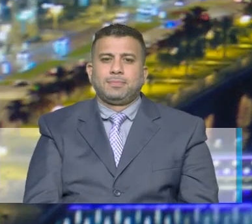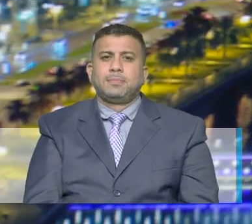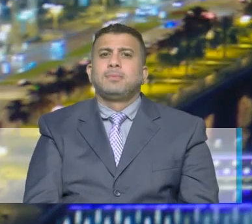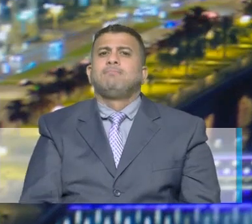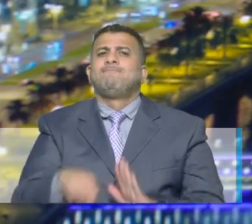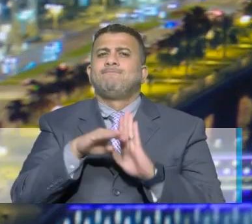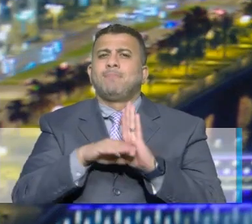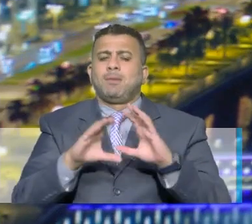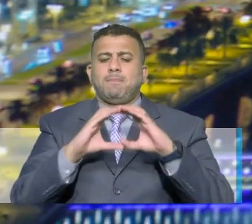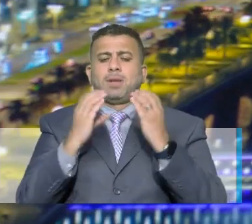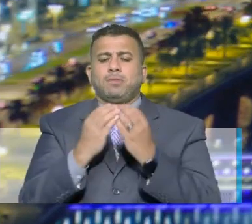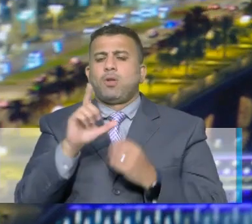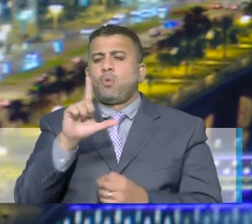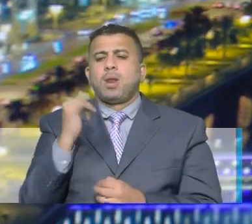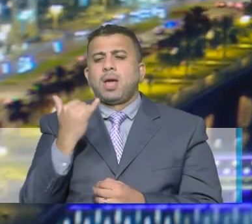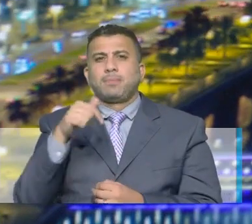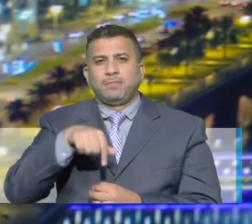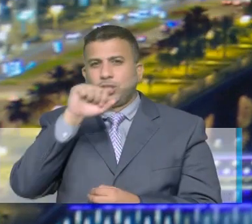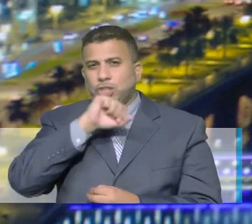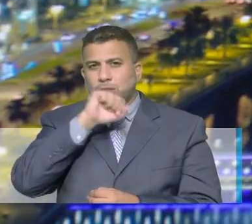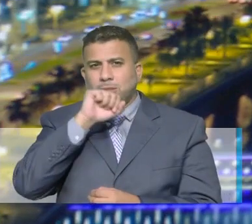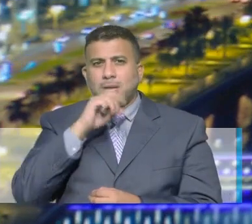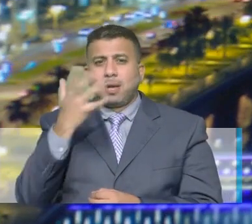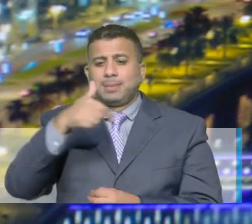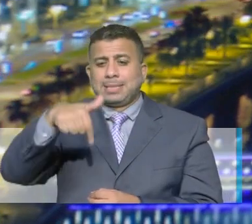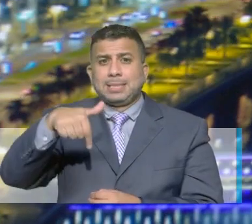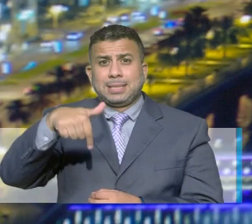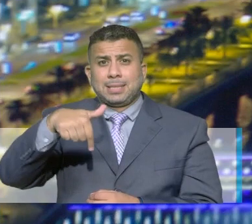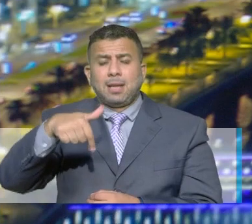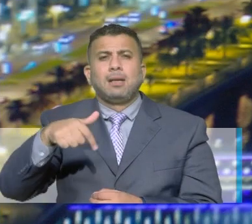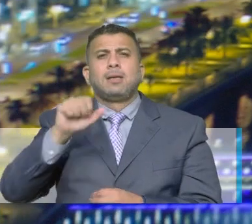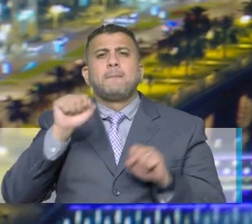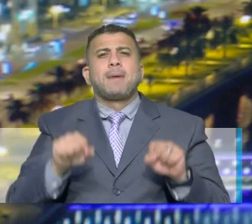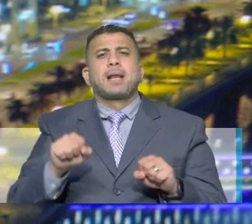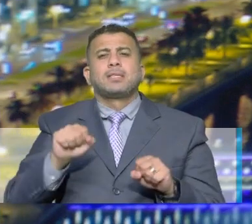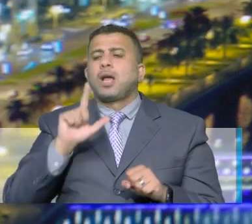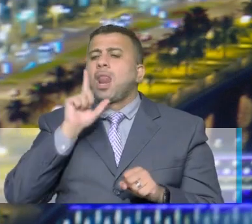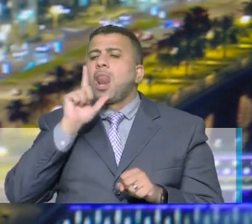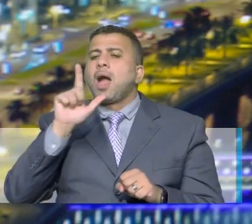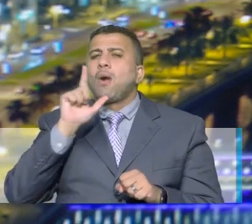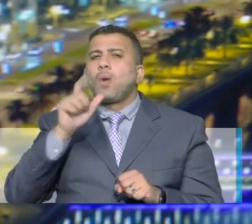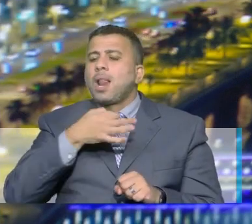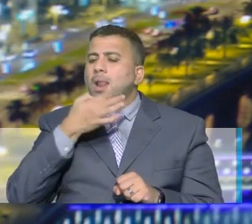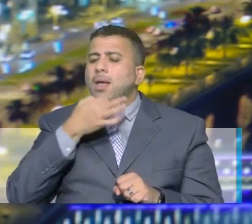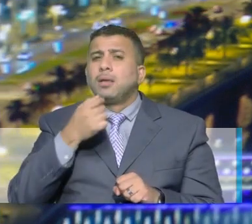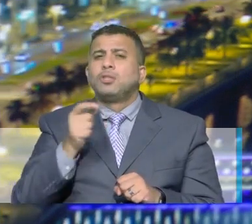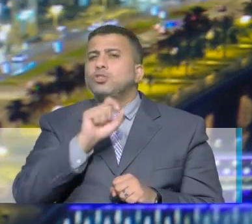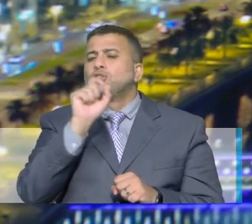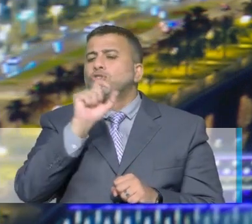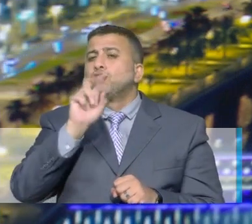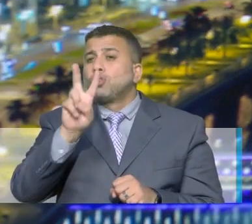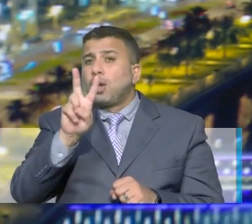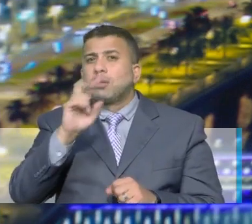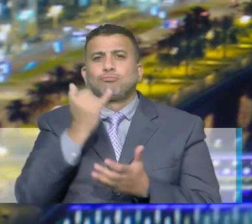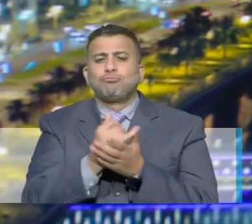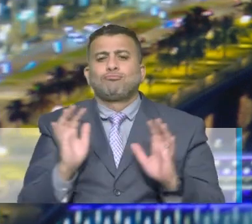نظم مجمع اللغه العربيه في الشارقه جلستها السادسه ضمن فعاليات المجلس اللغوي التي تنظم كل شهرين